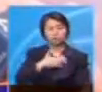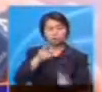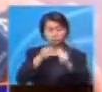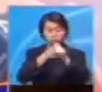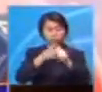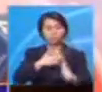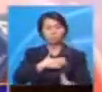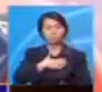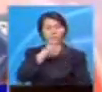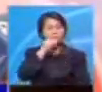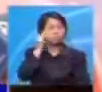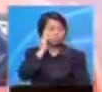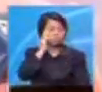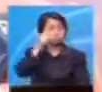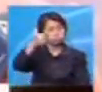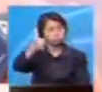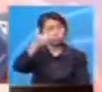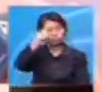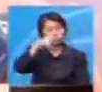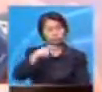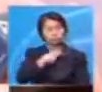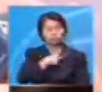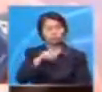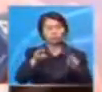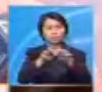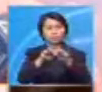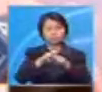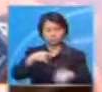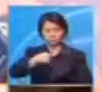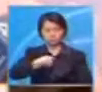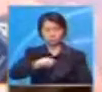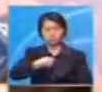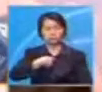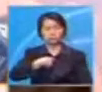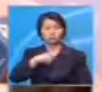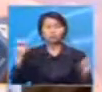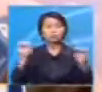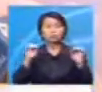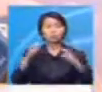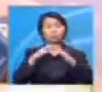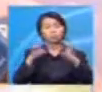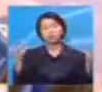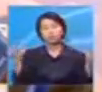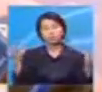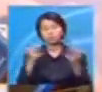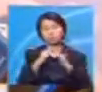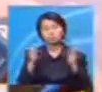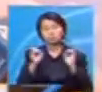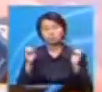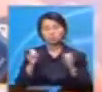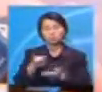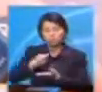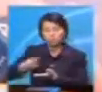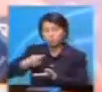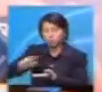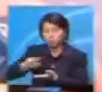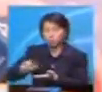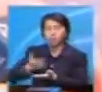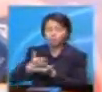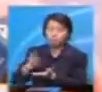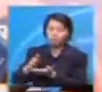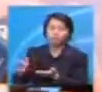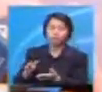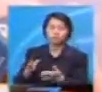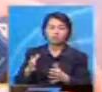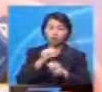kan bagus untuk macam kita macam saya tak macam saya tak ada rumah kan kita asik menyewa a leas tu